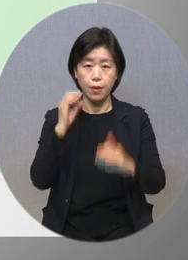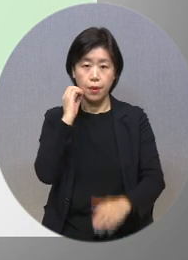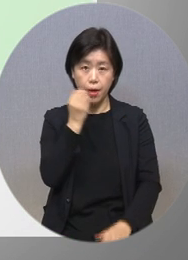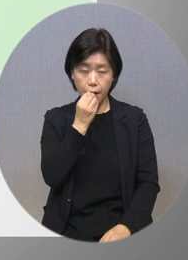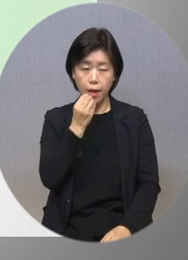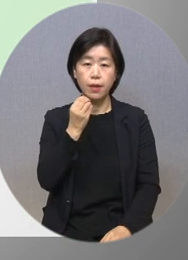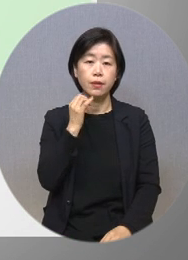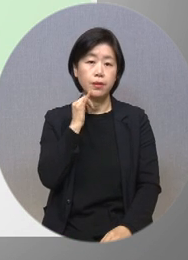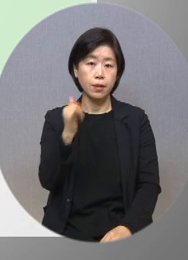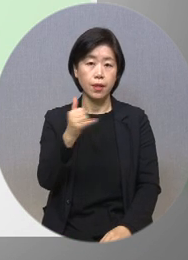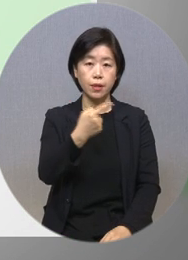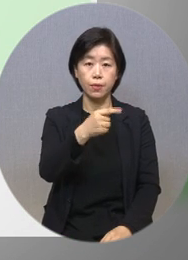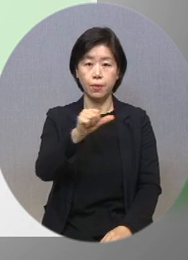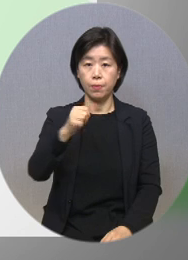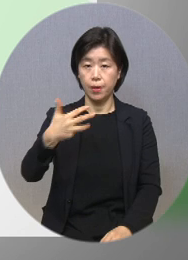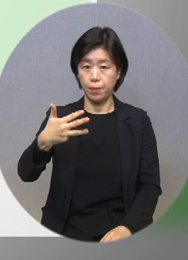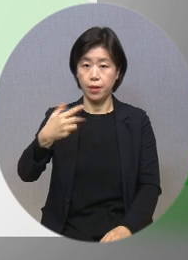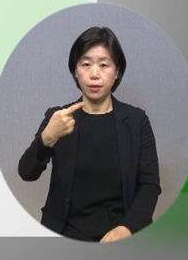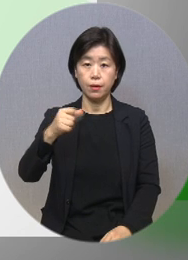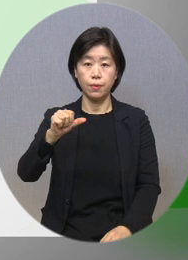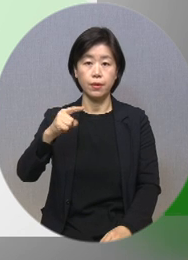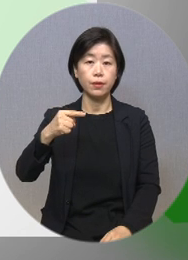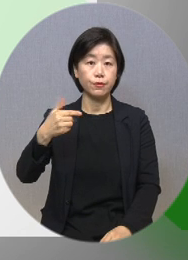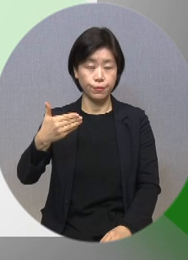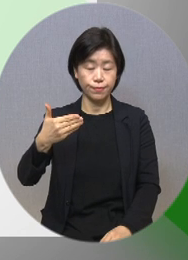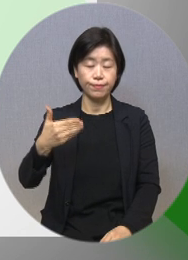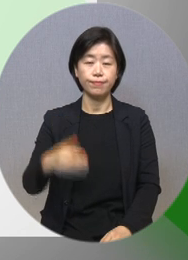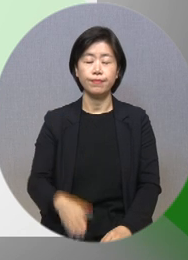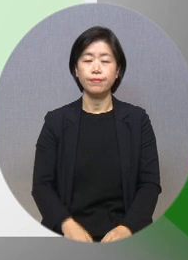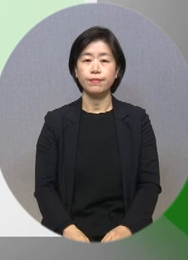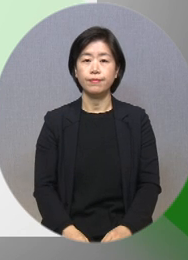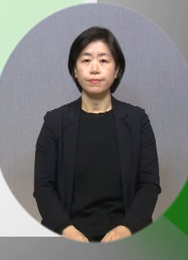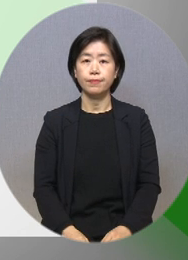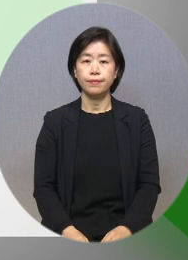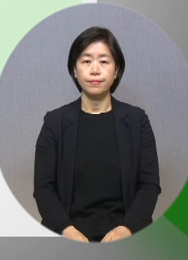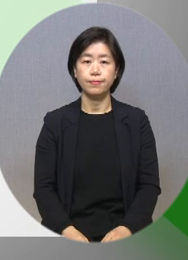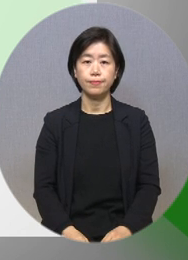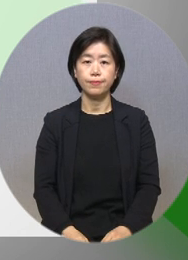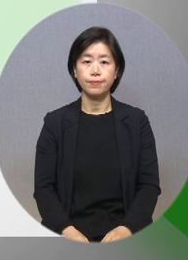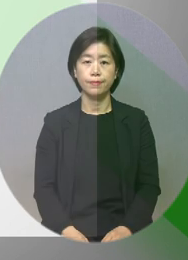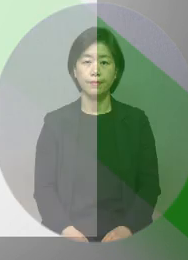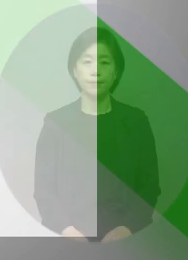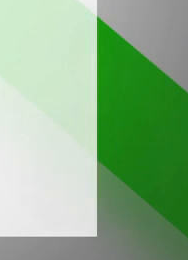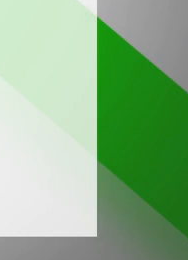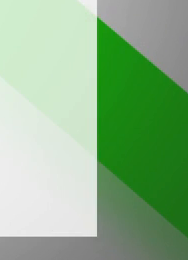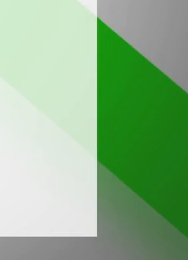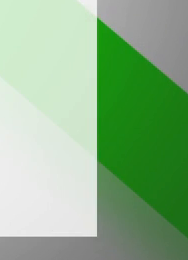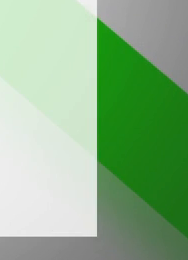국번 없이 1588-1569로 전화해서 각 담당기사에 문의하시기 바랍니다.